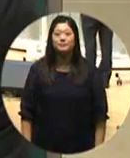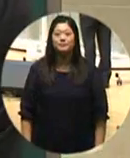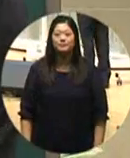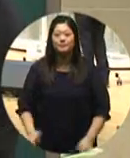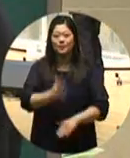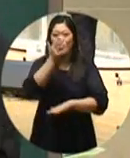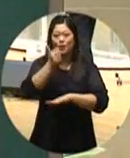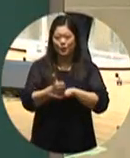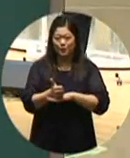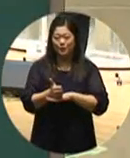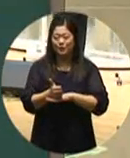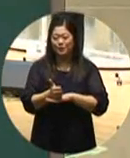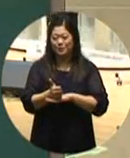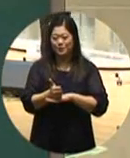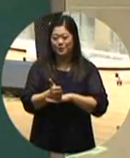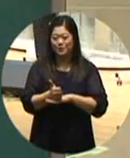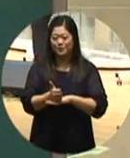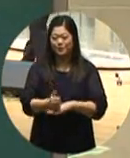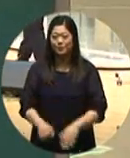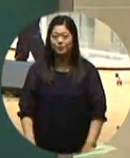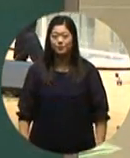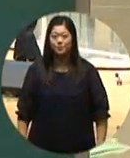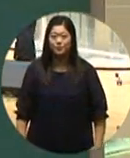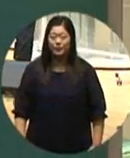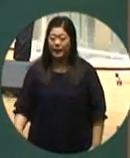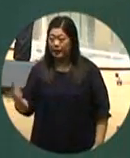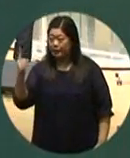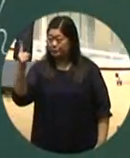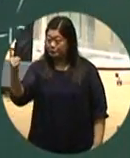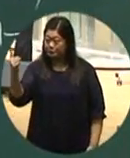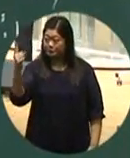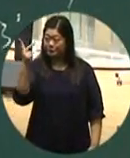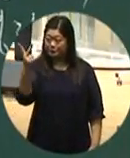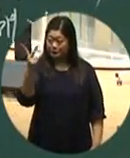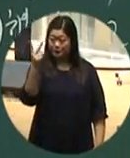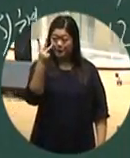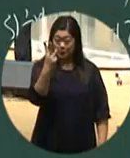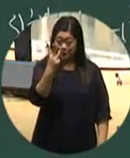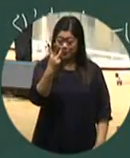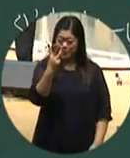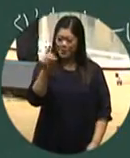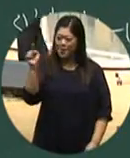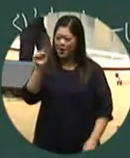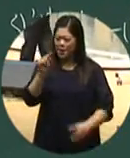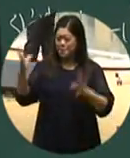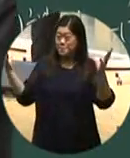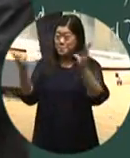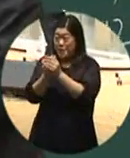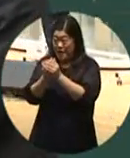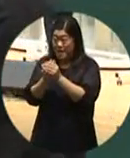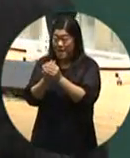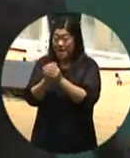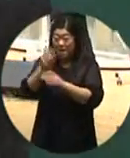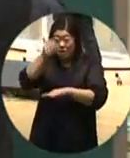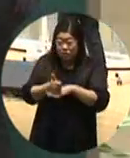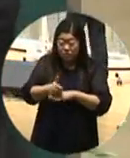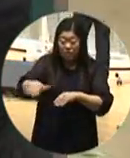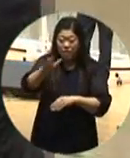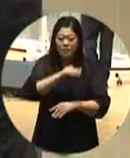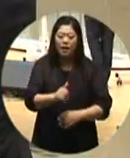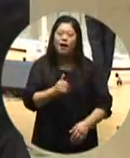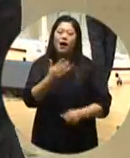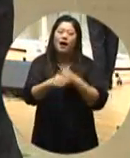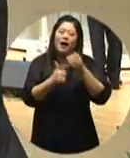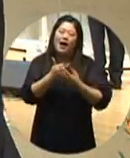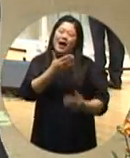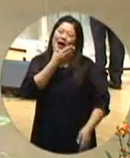결론 맺겠습니다. Let me share the conclusion. 이걸 봐버리면 하나님의 행복을 항상 누리게 돼요. If you see these things,